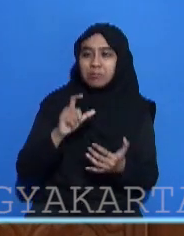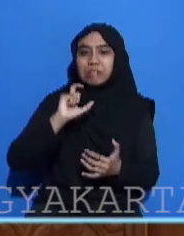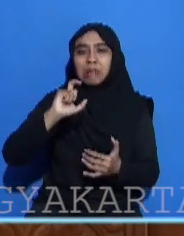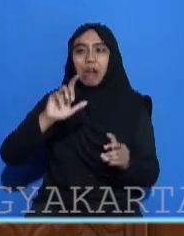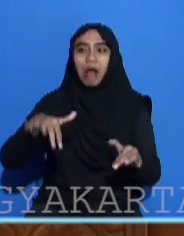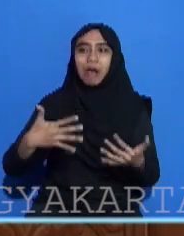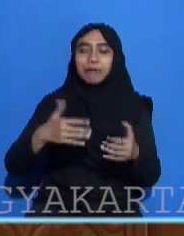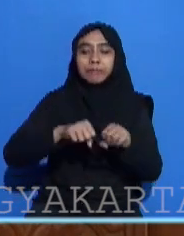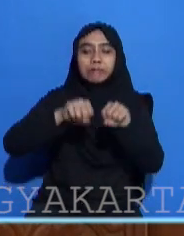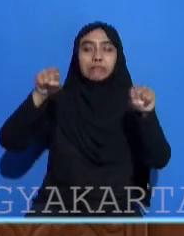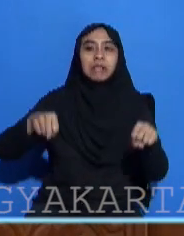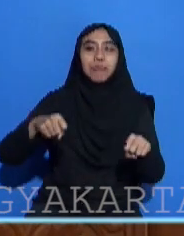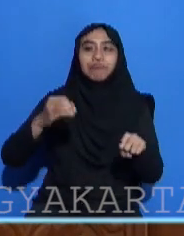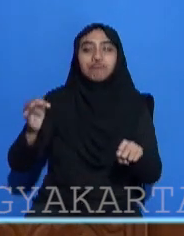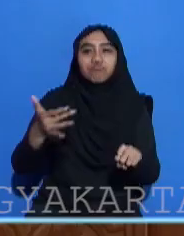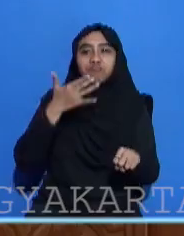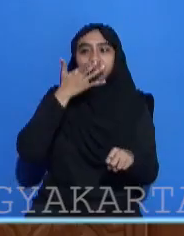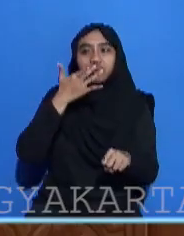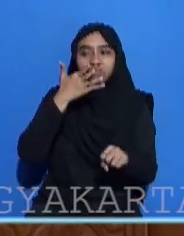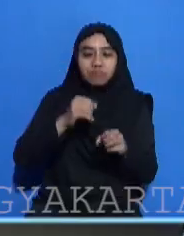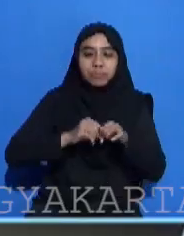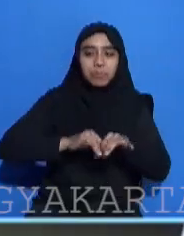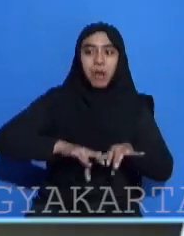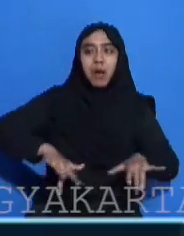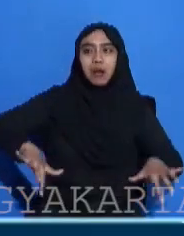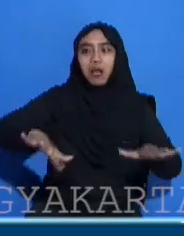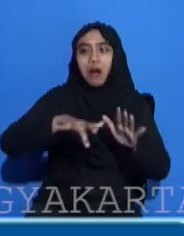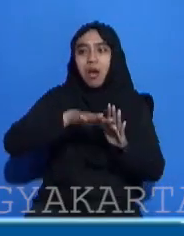sistem oksigen tebar pada Toyota